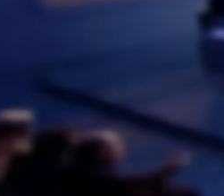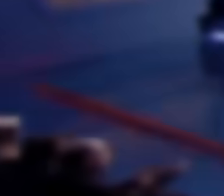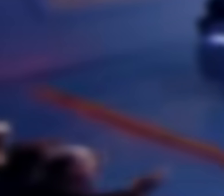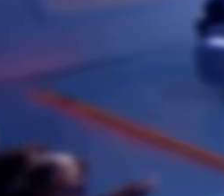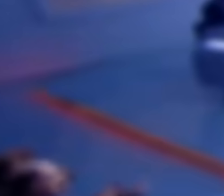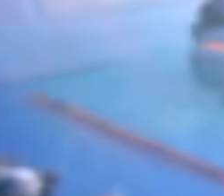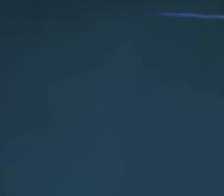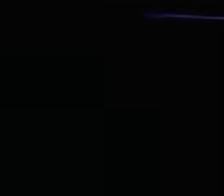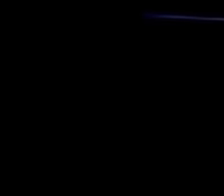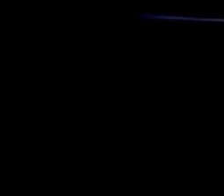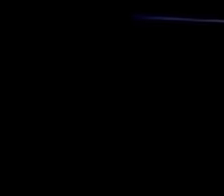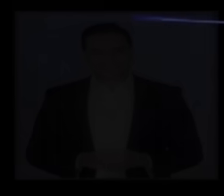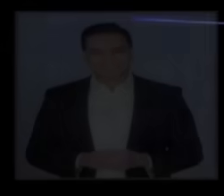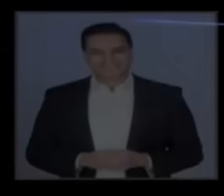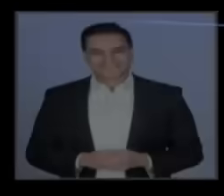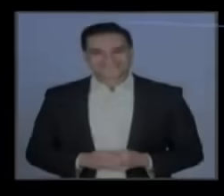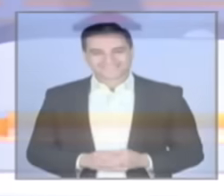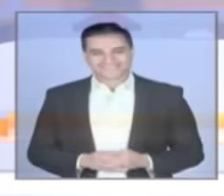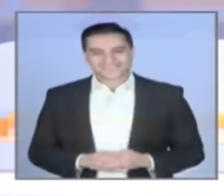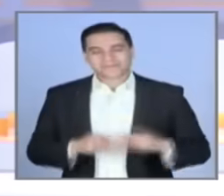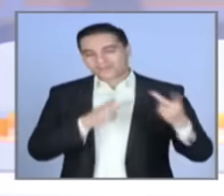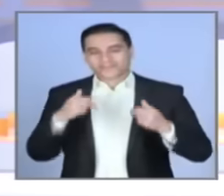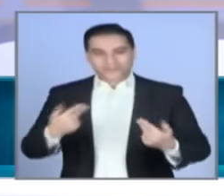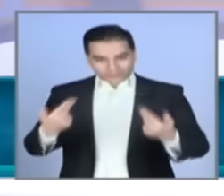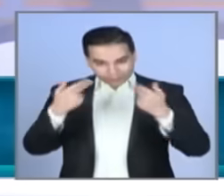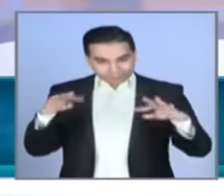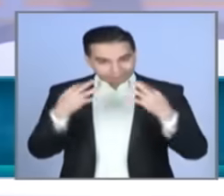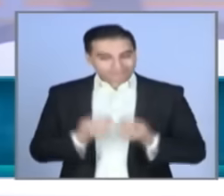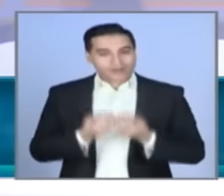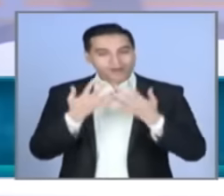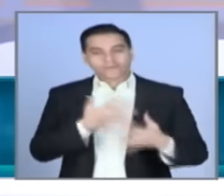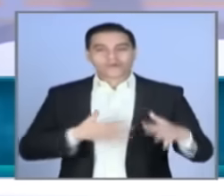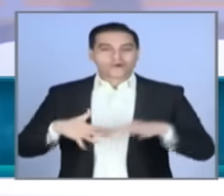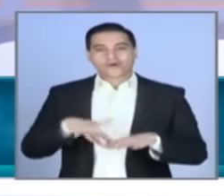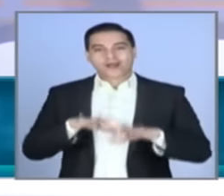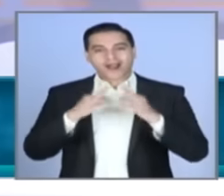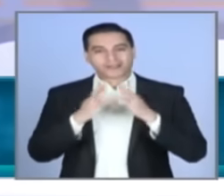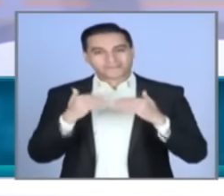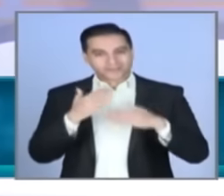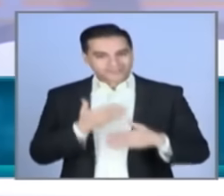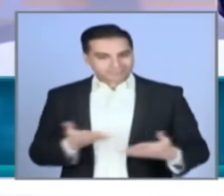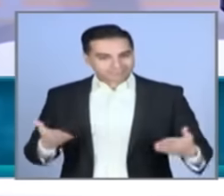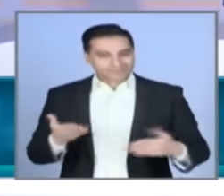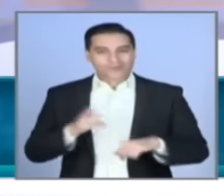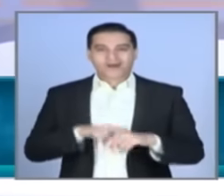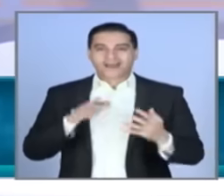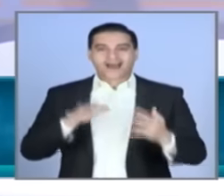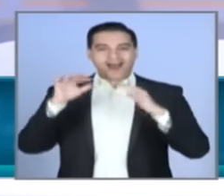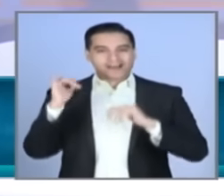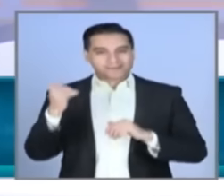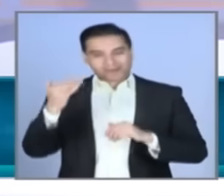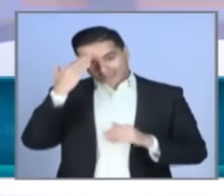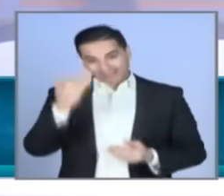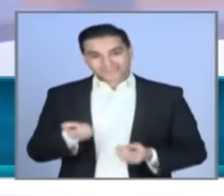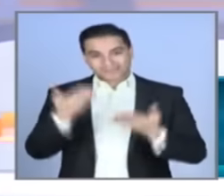الروائي عصام يوسف. جبنا في الاستوديو مشاهدينا الكرام وكل عائلات مصر والعالم